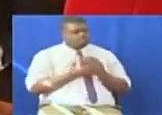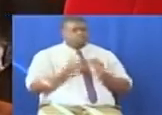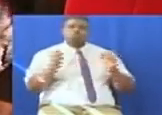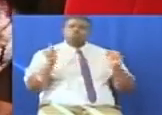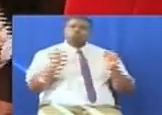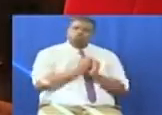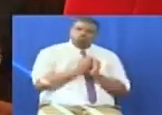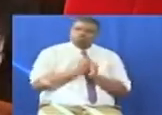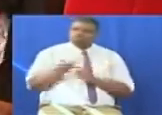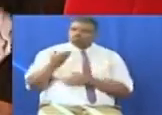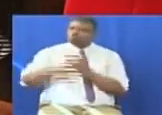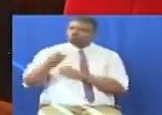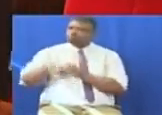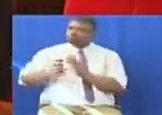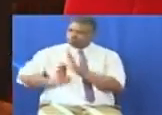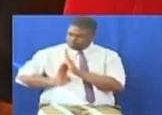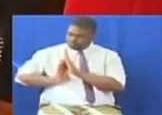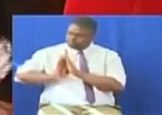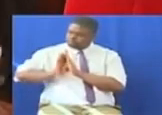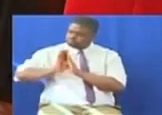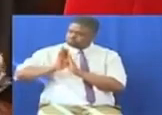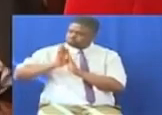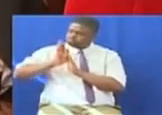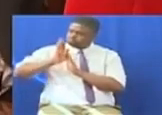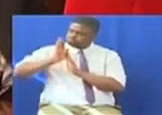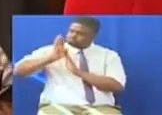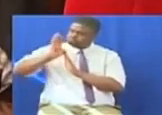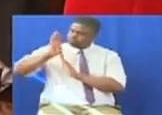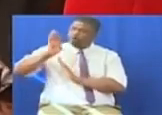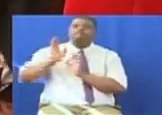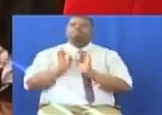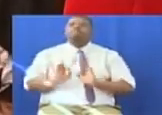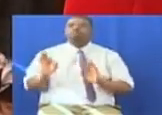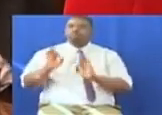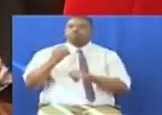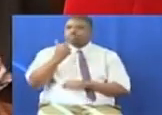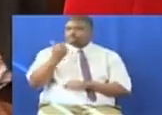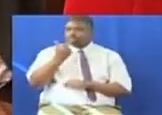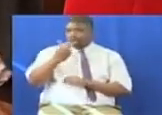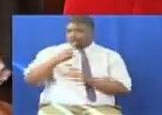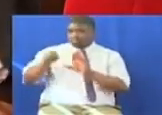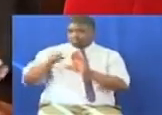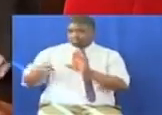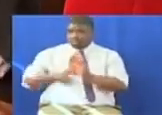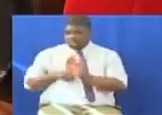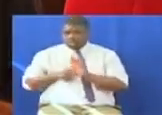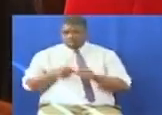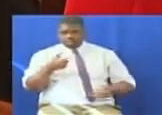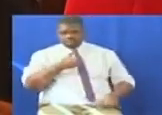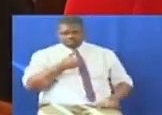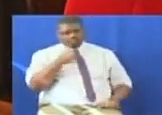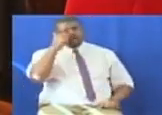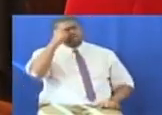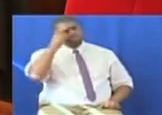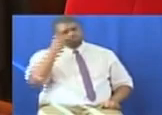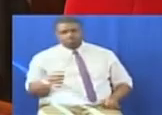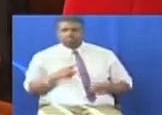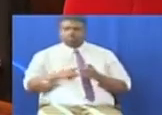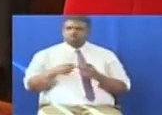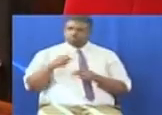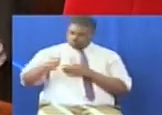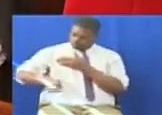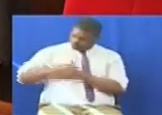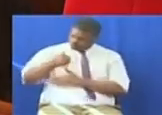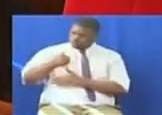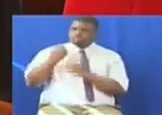zenye uchumi unaokuwa vizuri katika bara la Afrika. Kwa hiyo hii naamini bado kwa uongozi thabiti wa jemedari huyu tulio